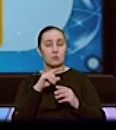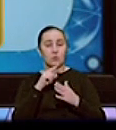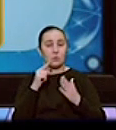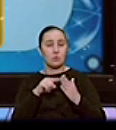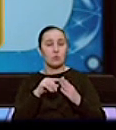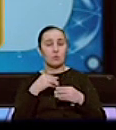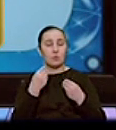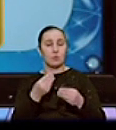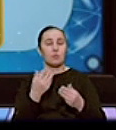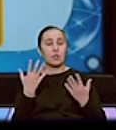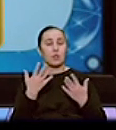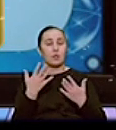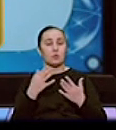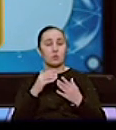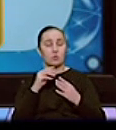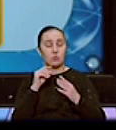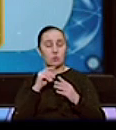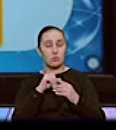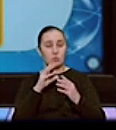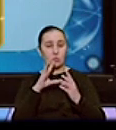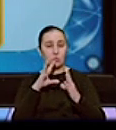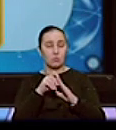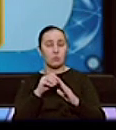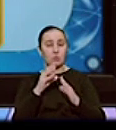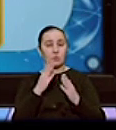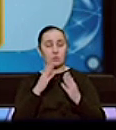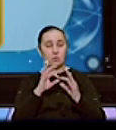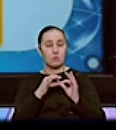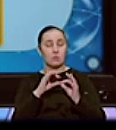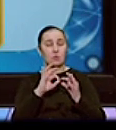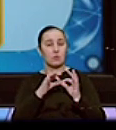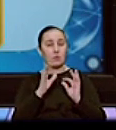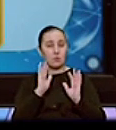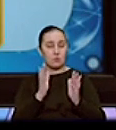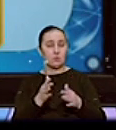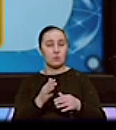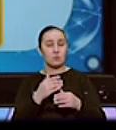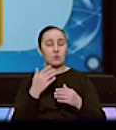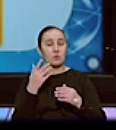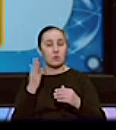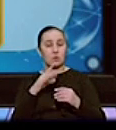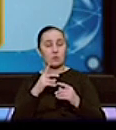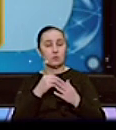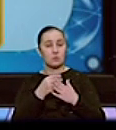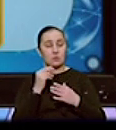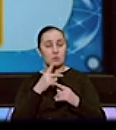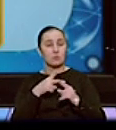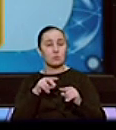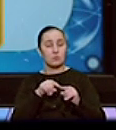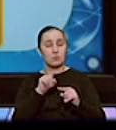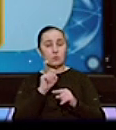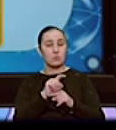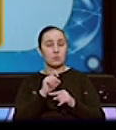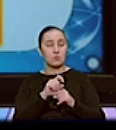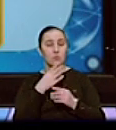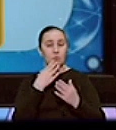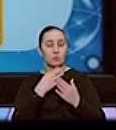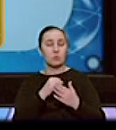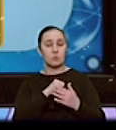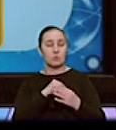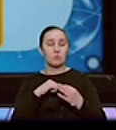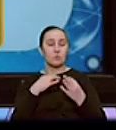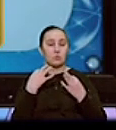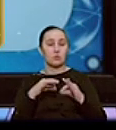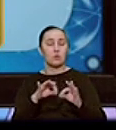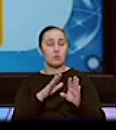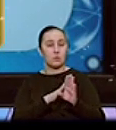so'roq berib, qaysi turkumga oid ekanligini aniqlaymiz. Qani aziz o'quvchilar, ushbu topshiriqni o'zingiz